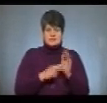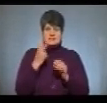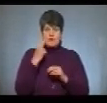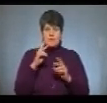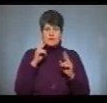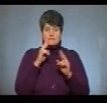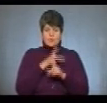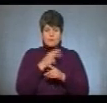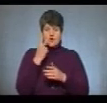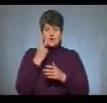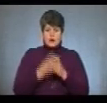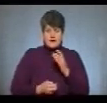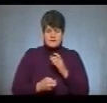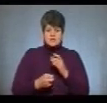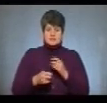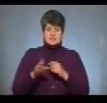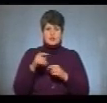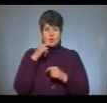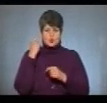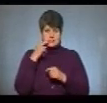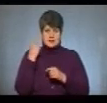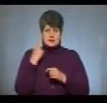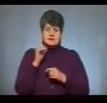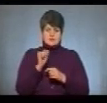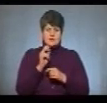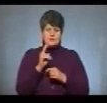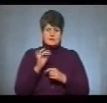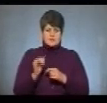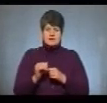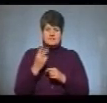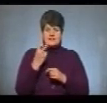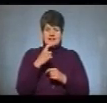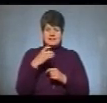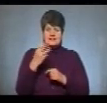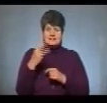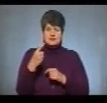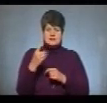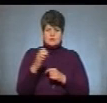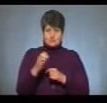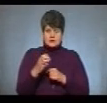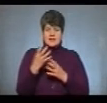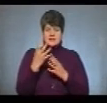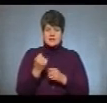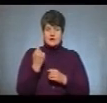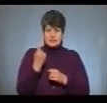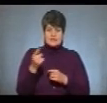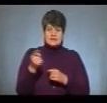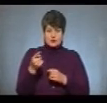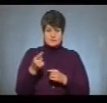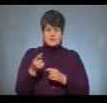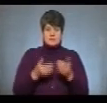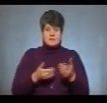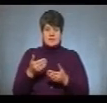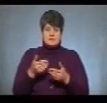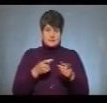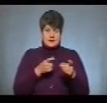промахами, програвши лідеру гонки з Росії Анастасії Кузьміній у 2 хвилини 31 секунду. І ще одна тернопільська біатлоністка